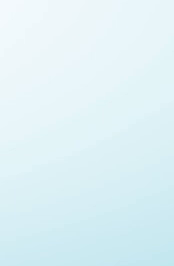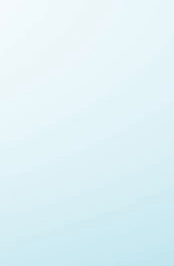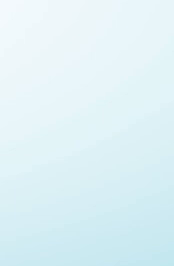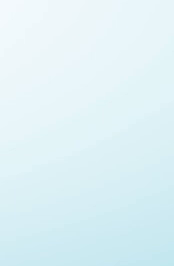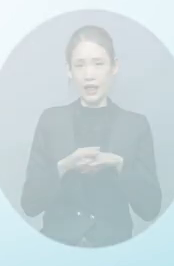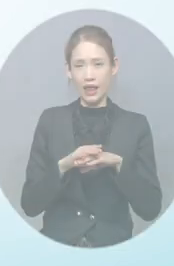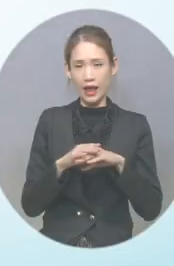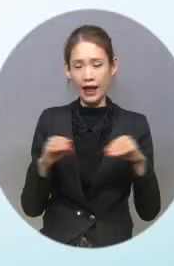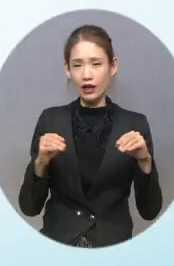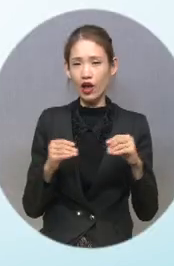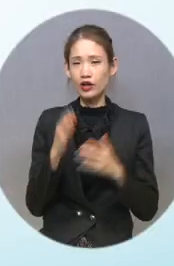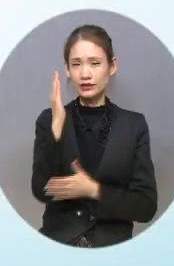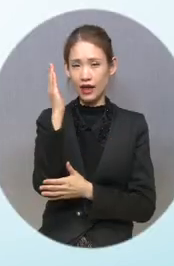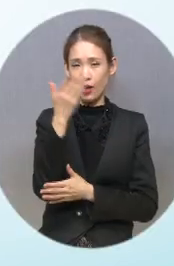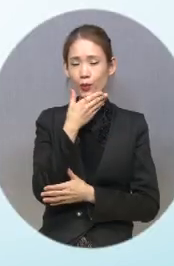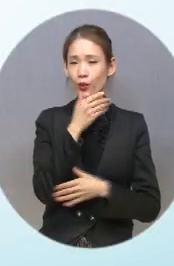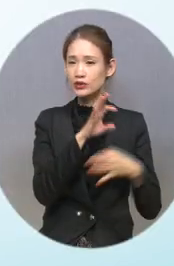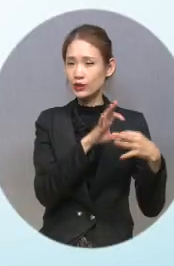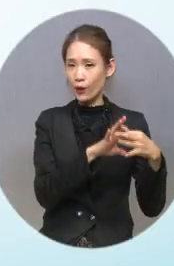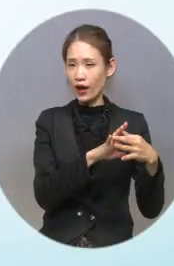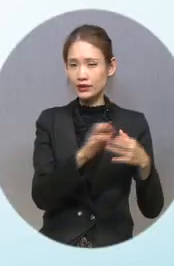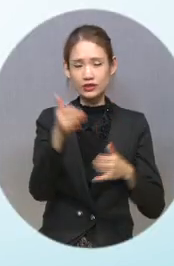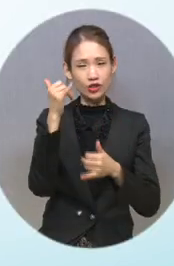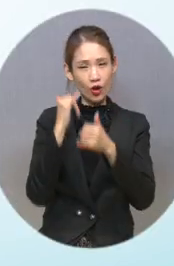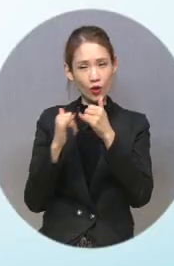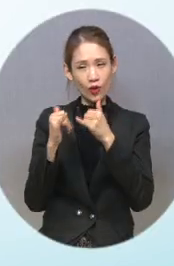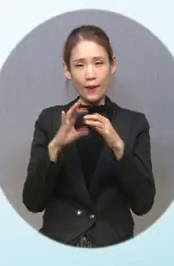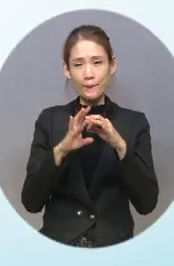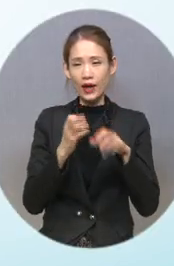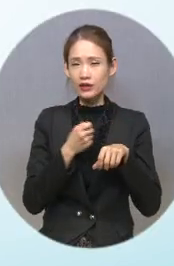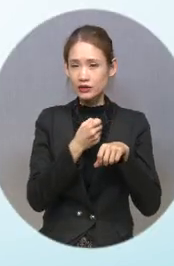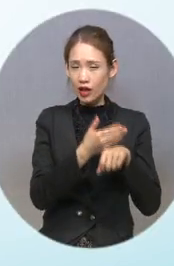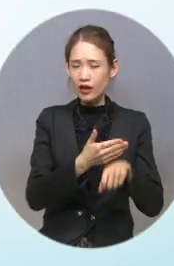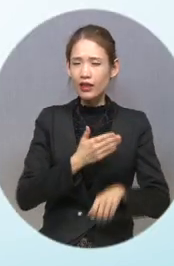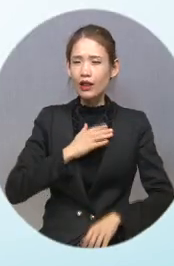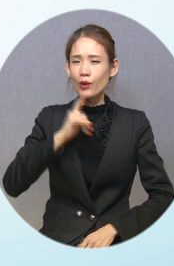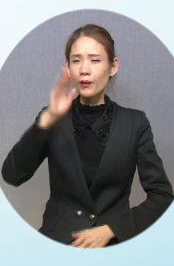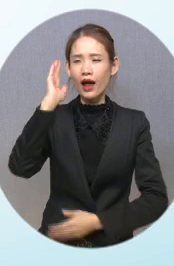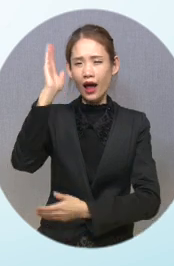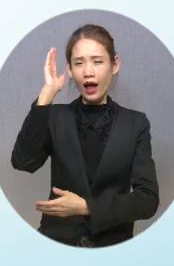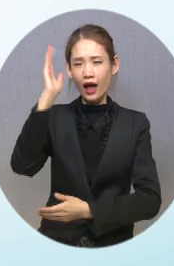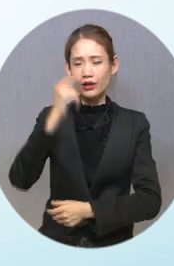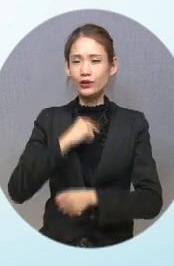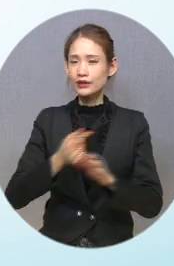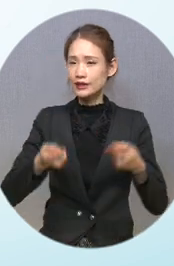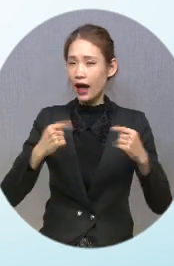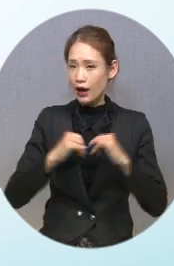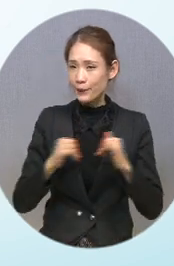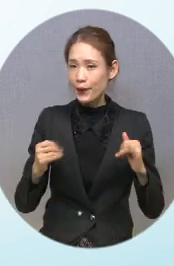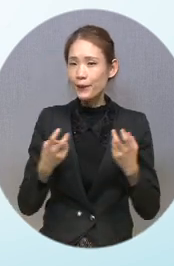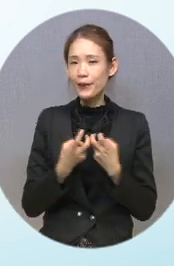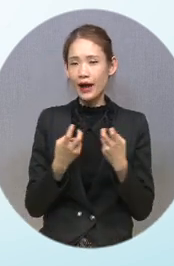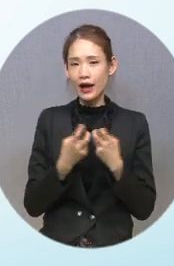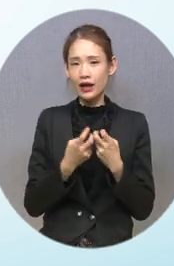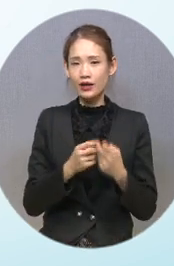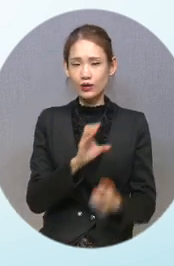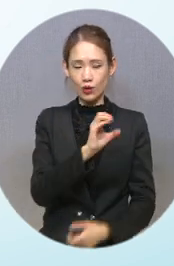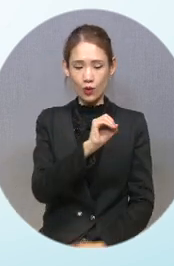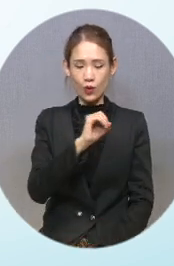해결해야 할 사연이나 복지 관련 제보를 전해드리는 나도 말 좀 합시다 참여 방법은 전화번호